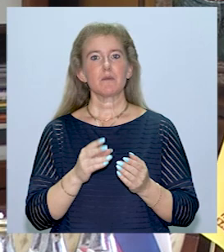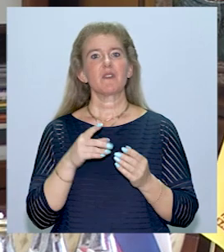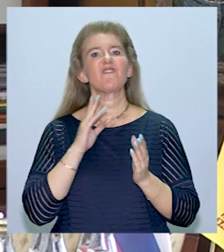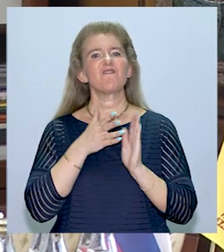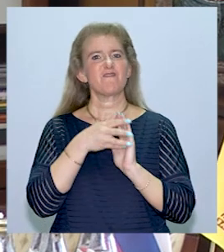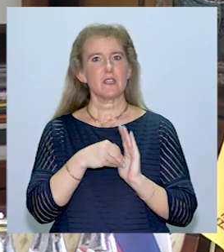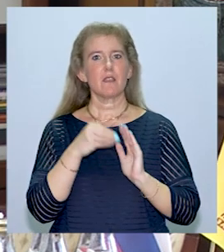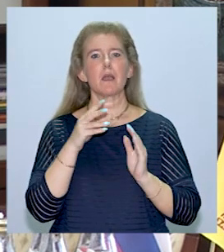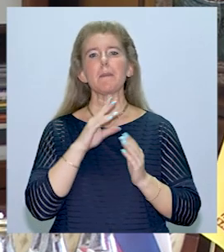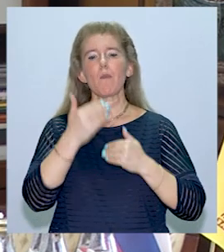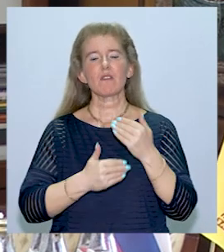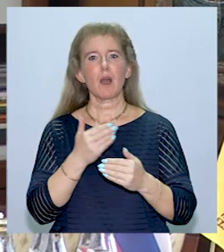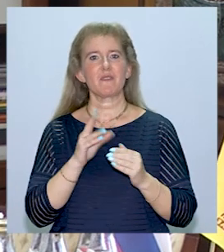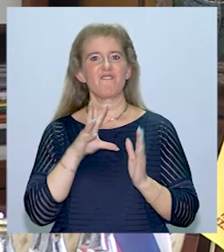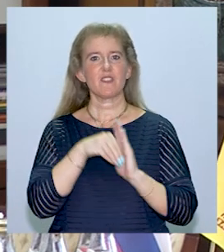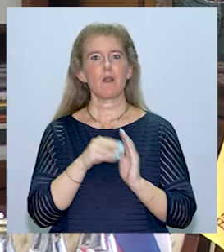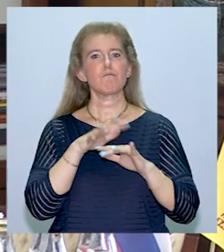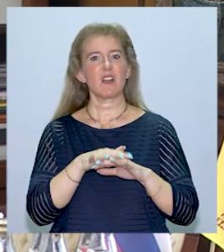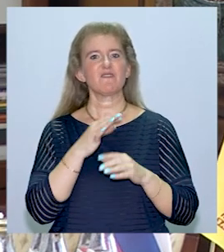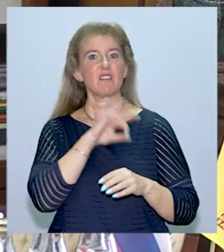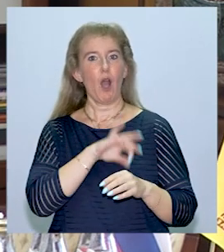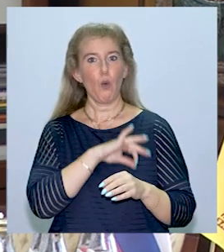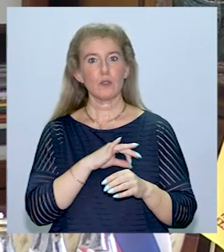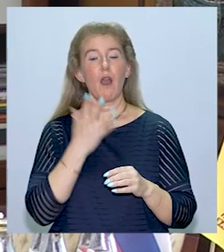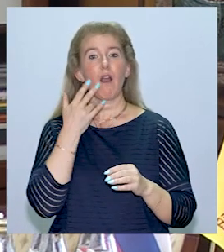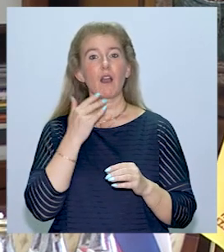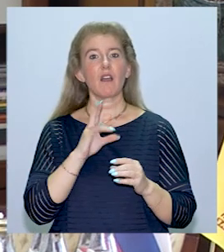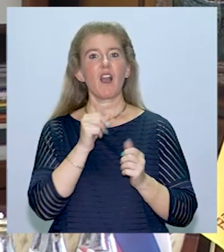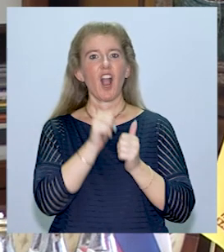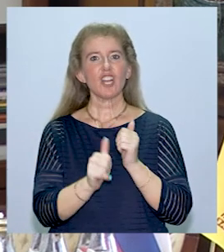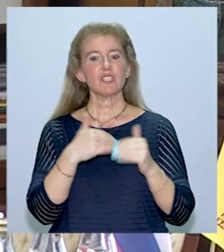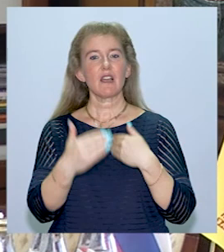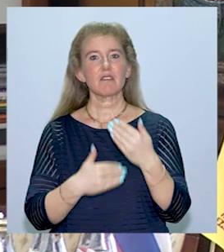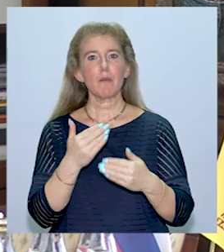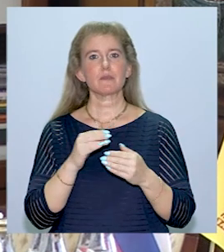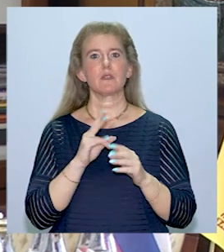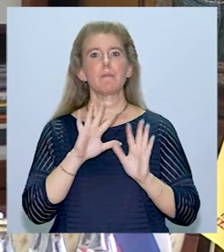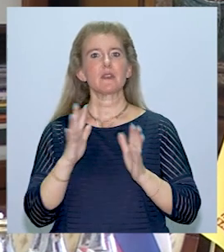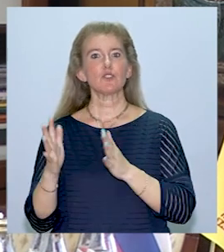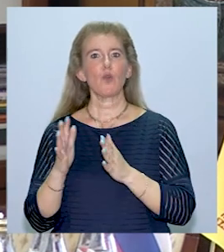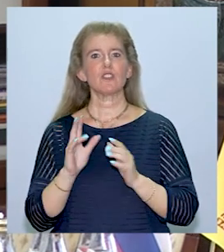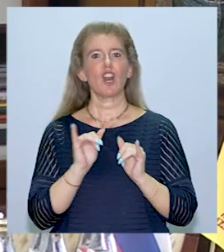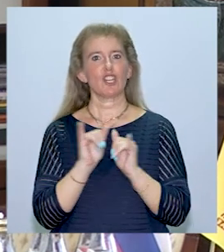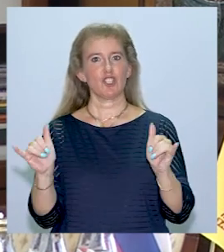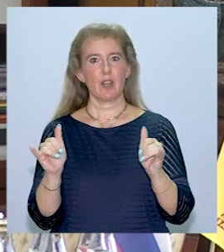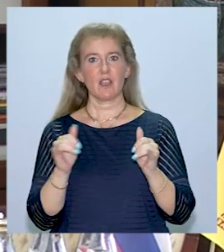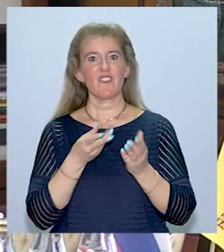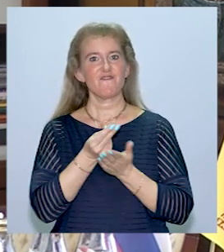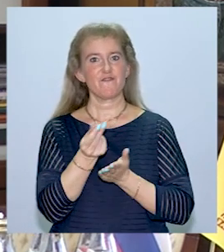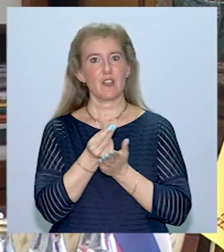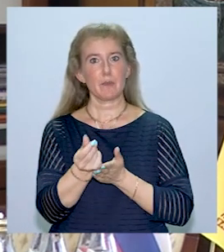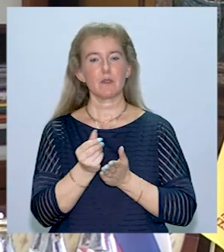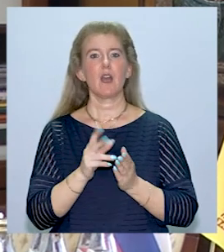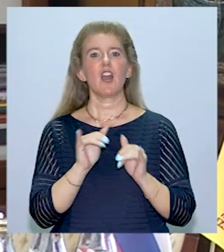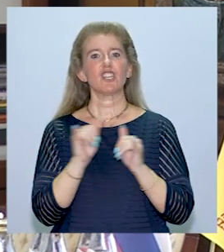предложением поэтапного введения базового дохода, когда на каждом этапе происходит расширение